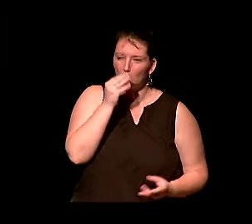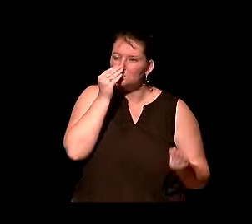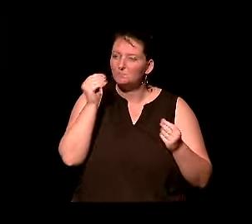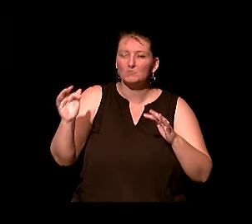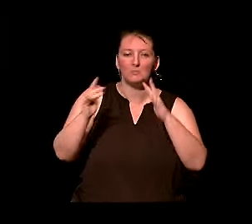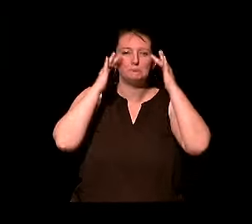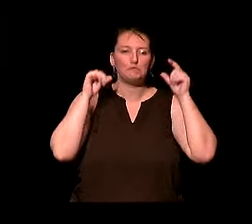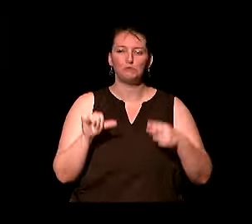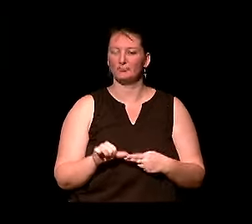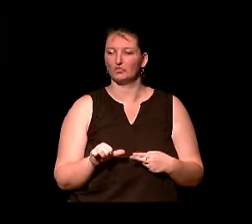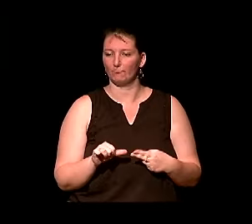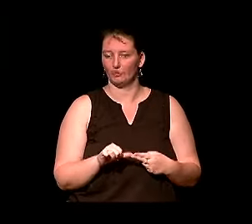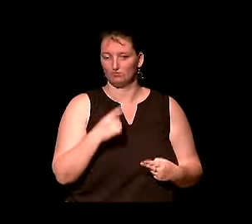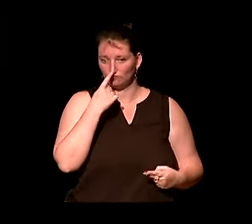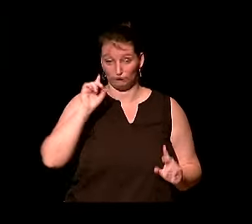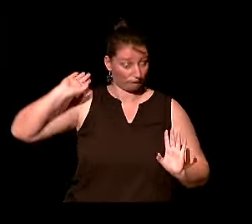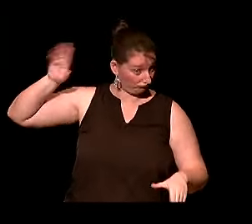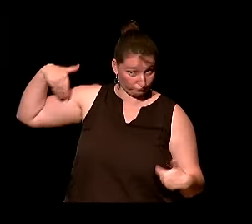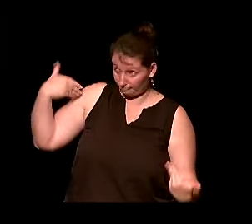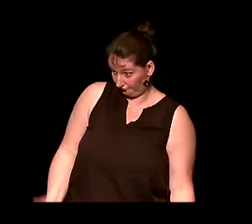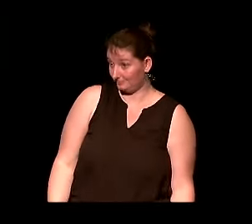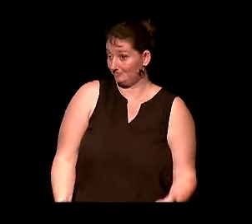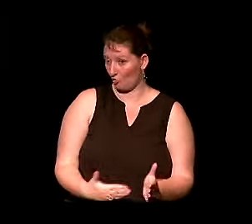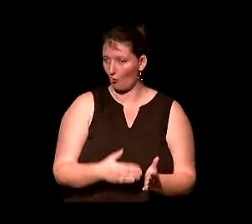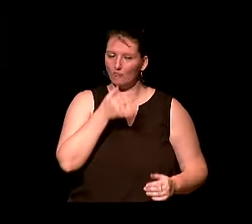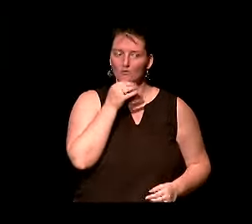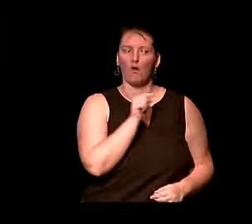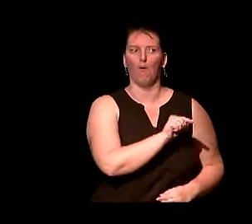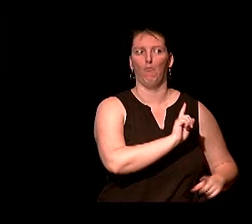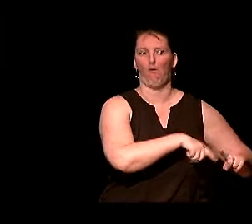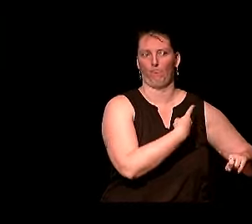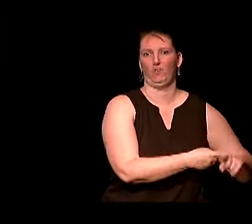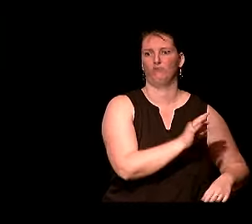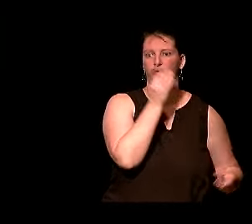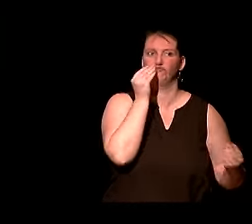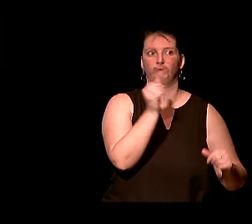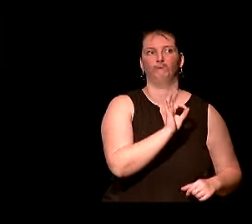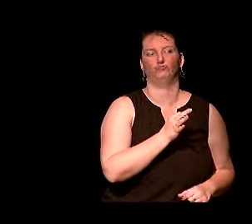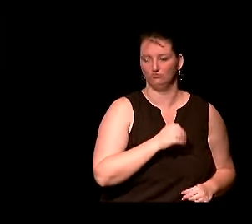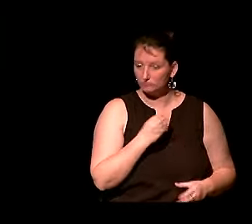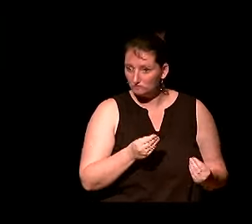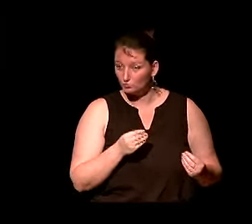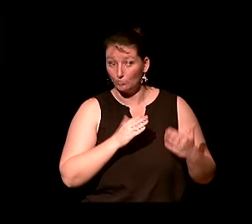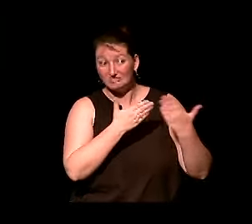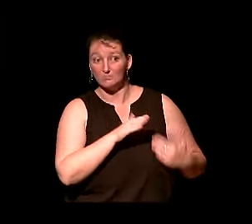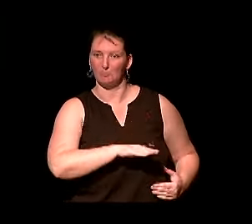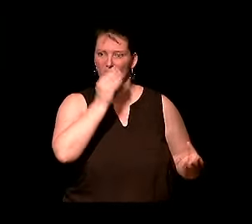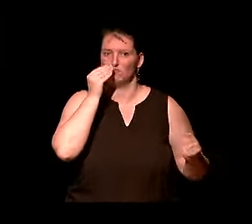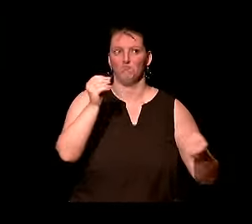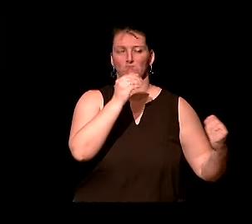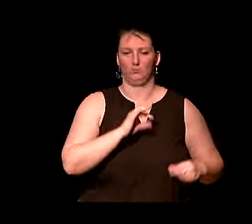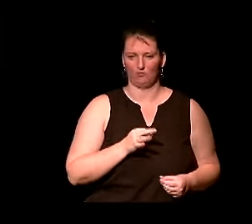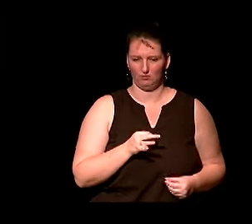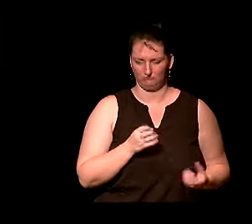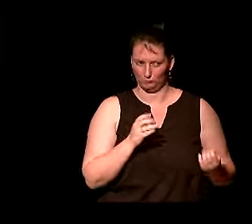d'impressionniste, ça va rester comme ça jusqu'à nos jours, quand on dit qu'un film est impressionniste ou qu'on parle du cinéma impressionniste, souvent c'est